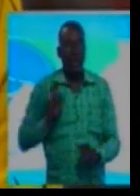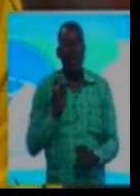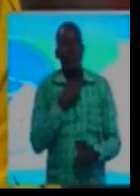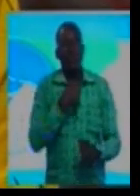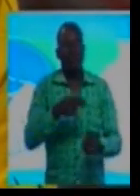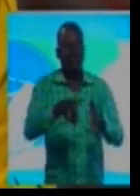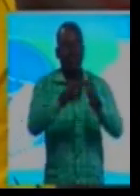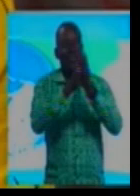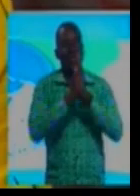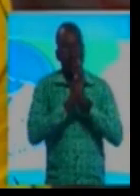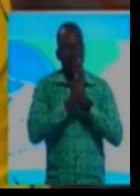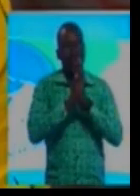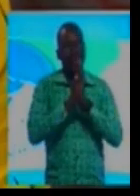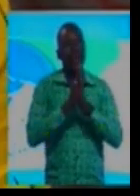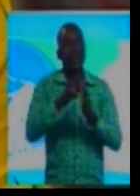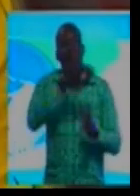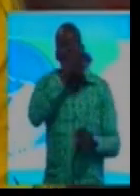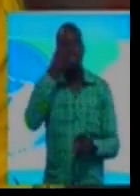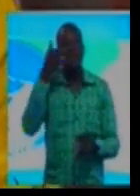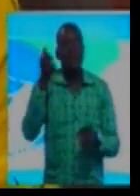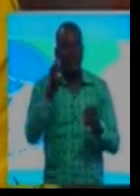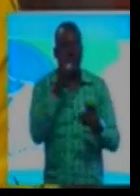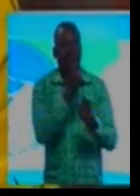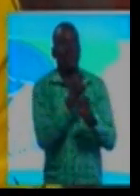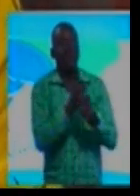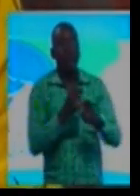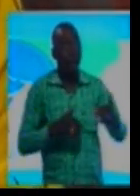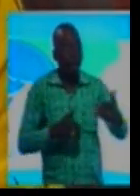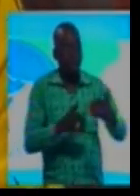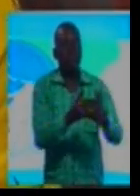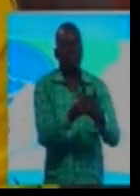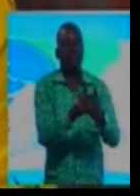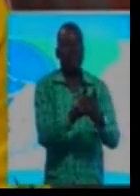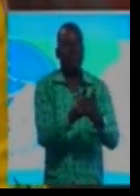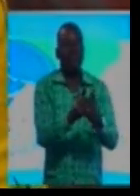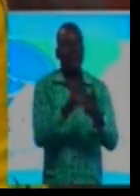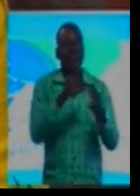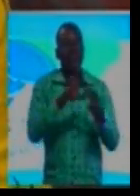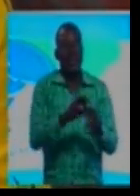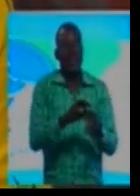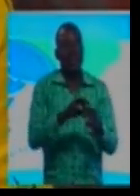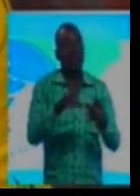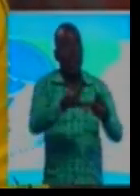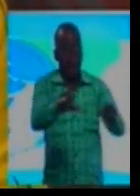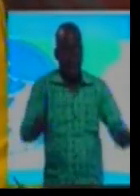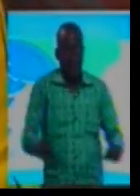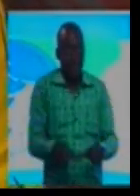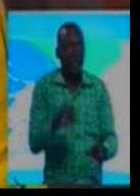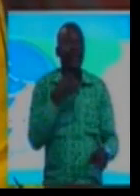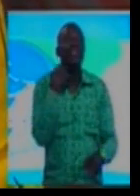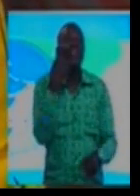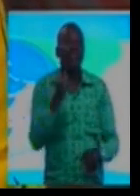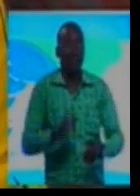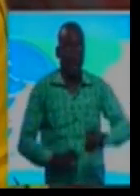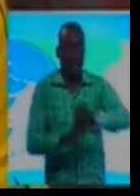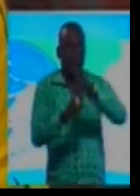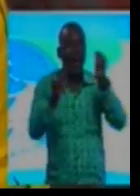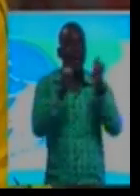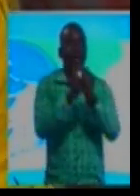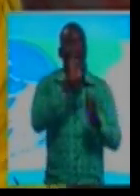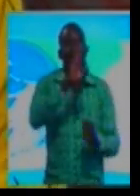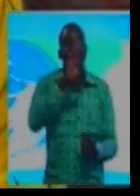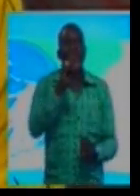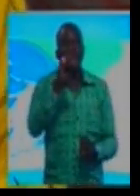demander une meilleure cohésion, un meilleur rapprochement des zones qui sont insécurisées avec les forces de défense de